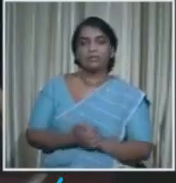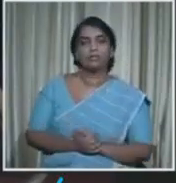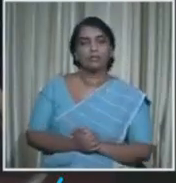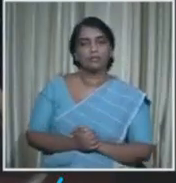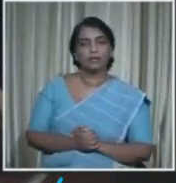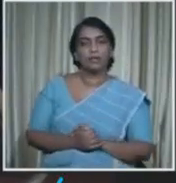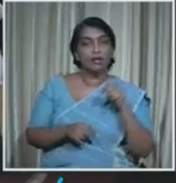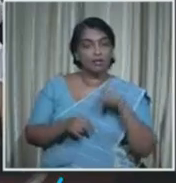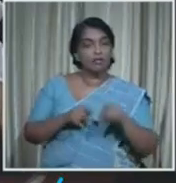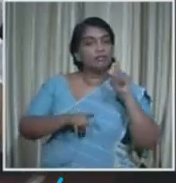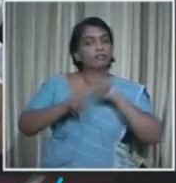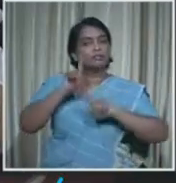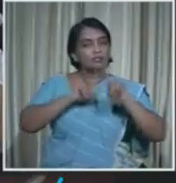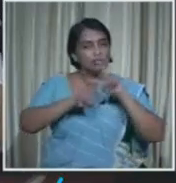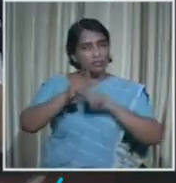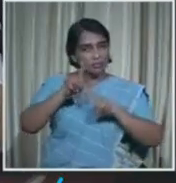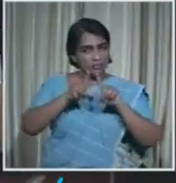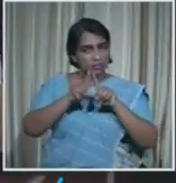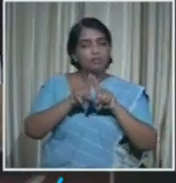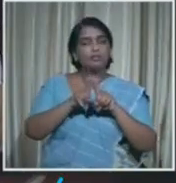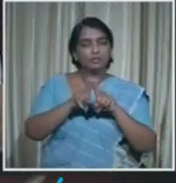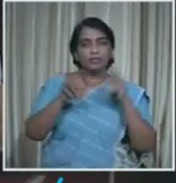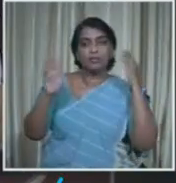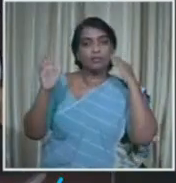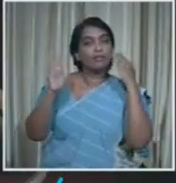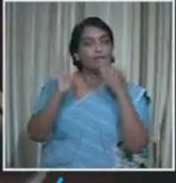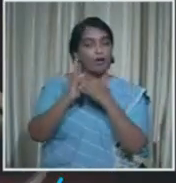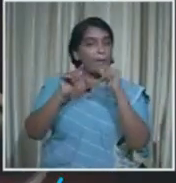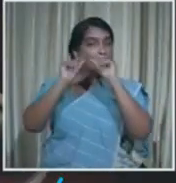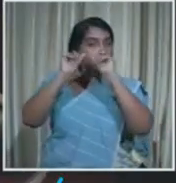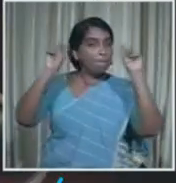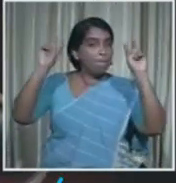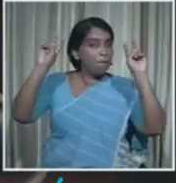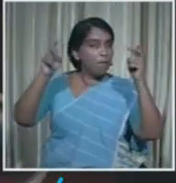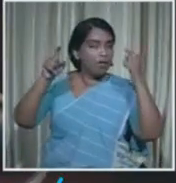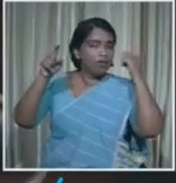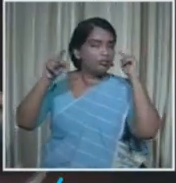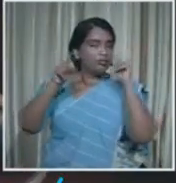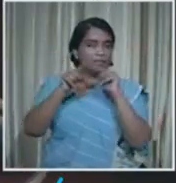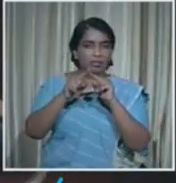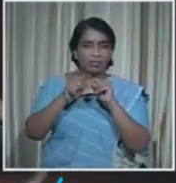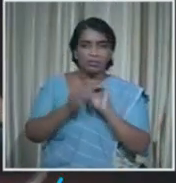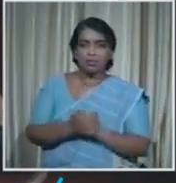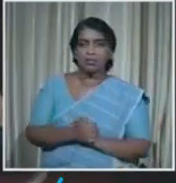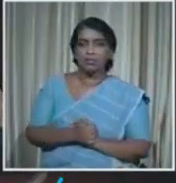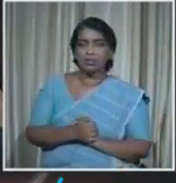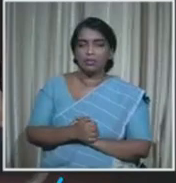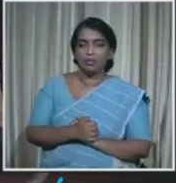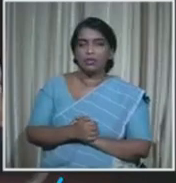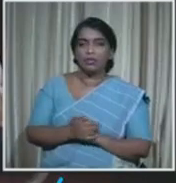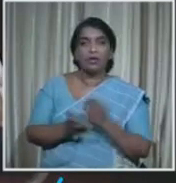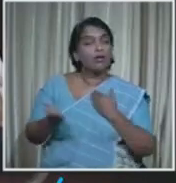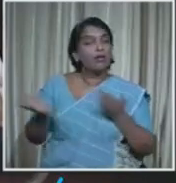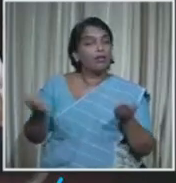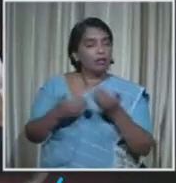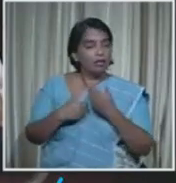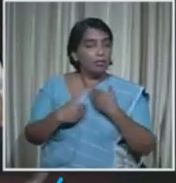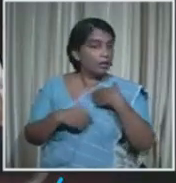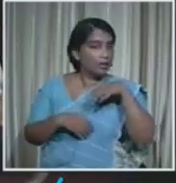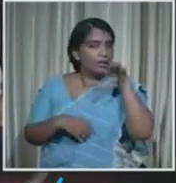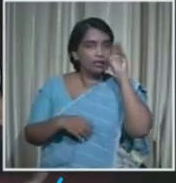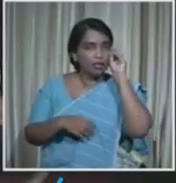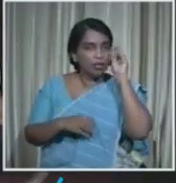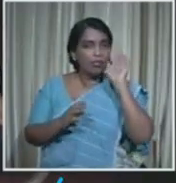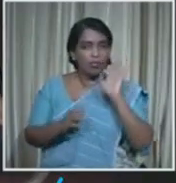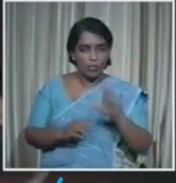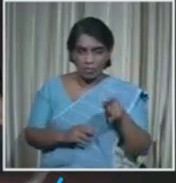අද සාකච්ඡාවට භාජනය කරන මාතෘකාව දිහා බැලුවහම අපි හැමෝම අවබෝධ කරගන්නට ඕන